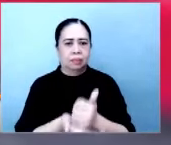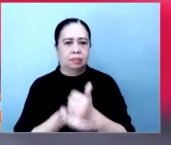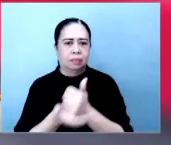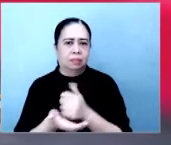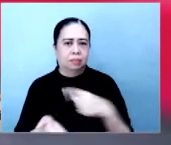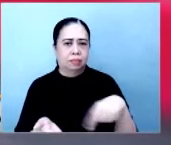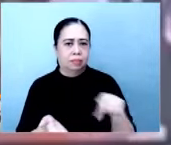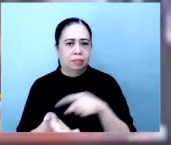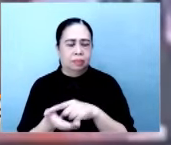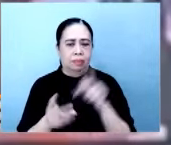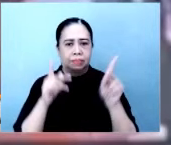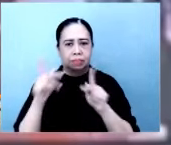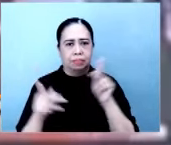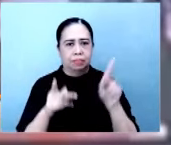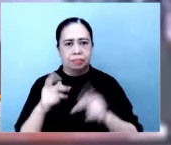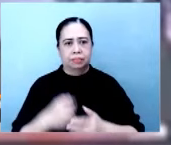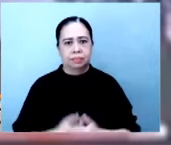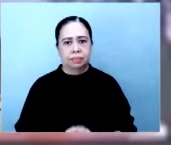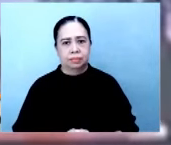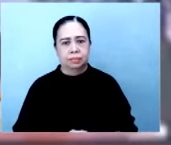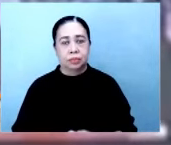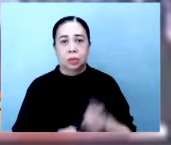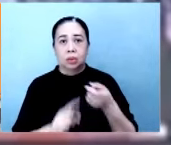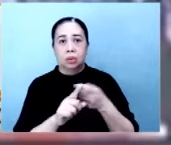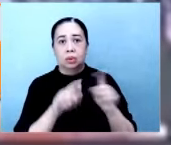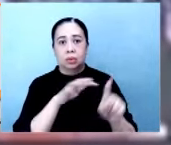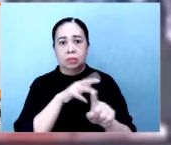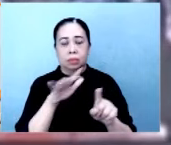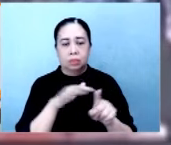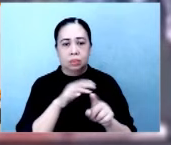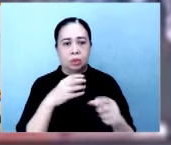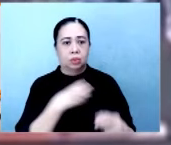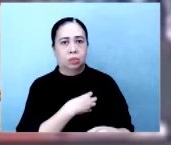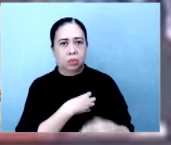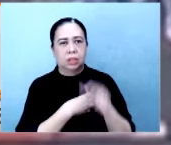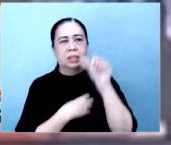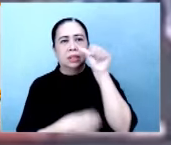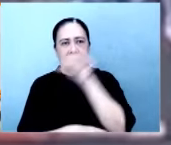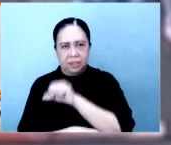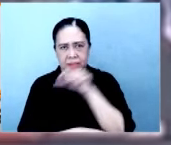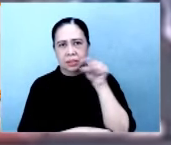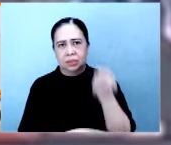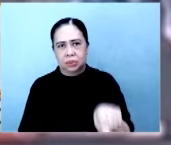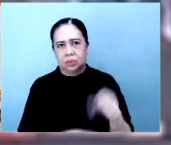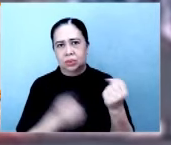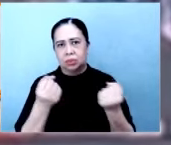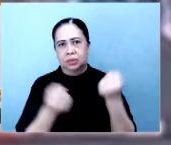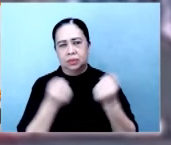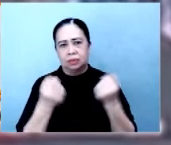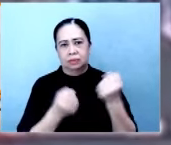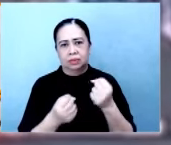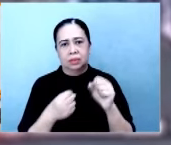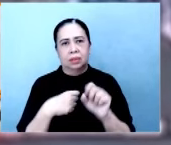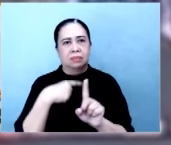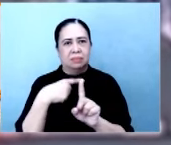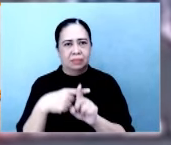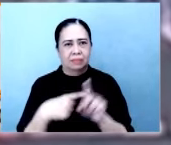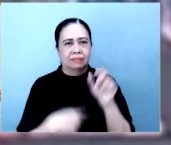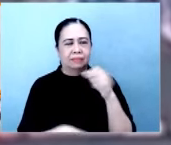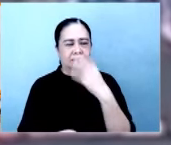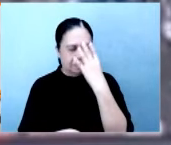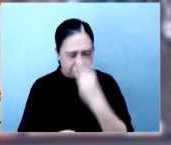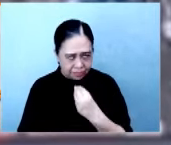mga residente sa lugar. Base sa investigasyon ng mga polis, nakainom umano ang driver ng tricab at nakainlip